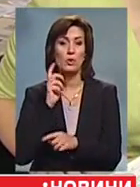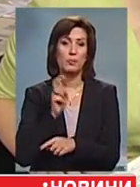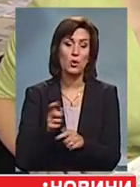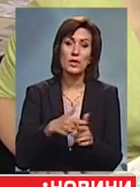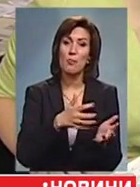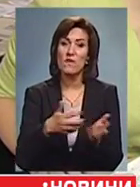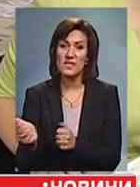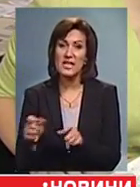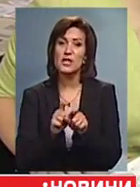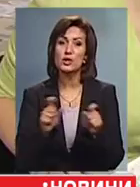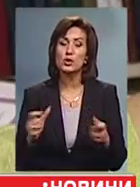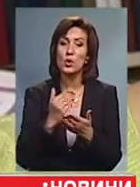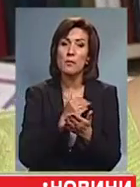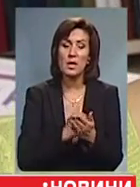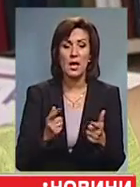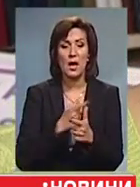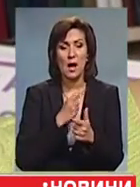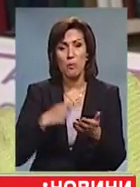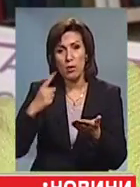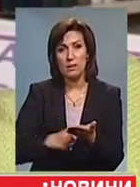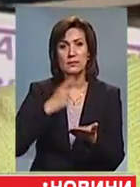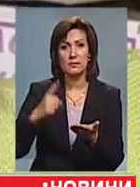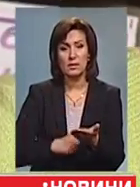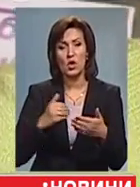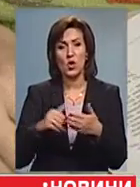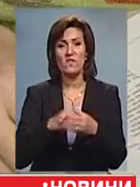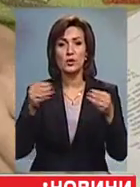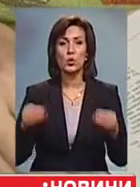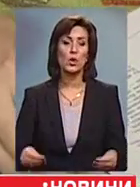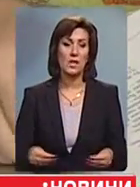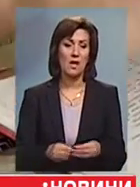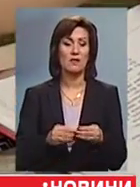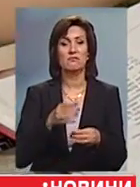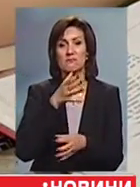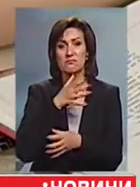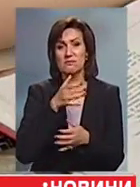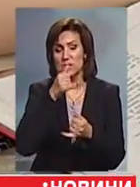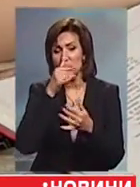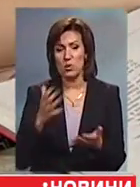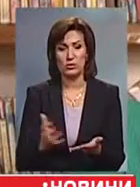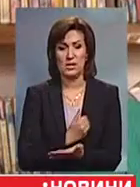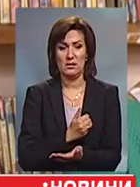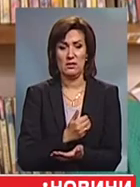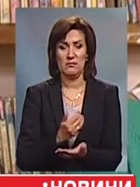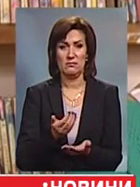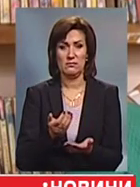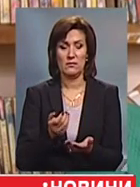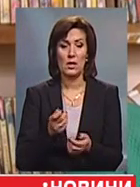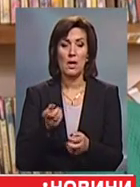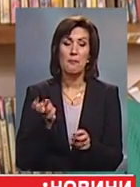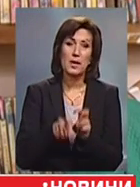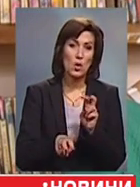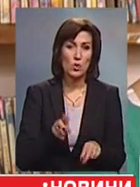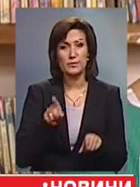приходить або взяти книжки зі шкільної програми, або погортати нові журнали. Школярі зізнаються, часом не можуть знайти бажаного. Приходжу як